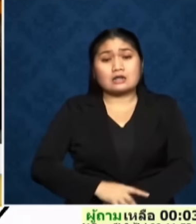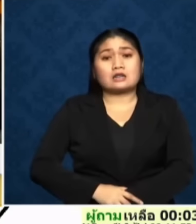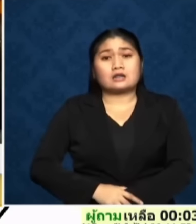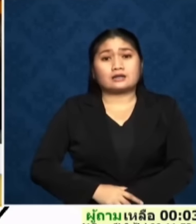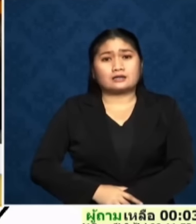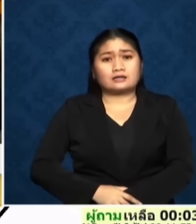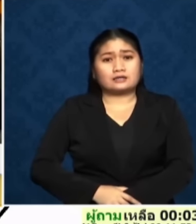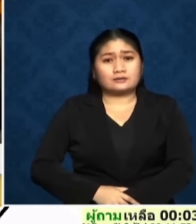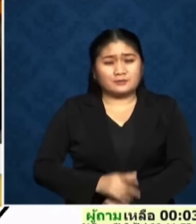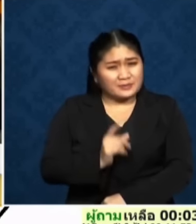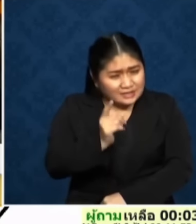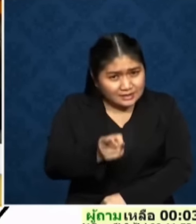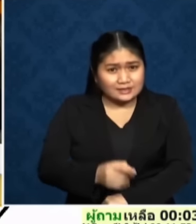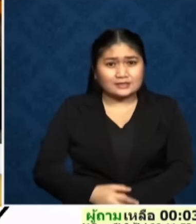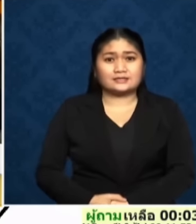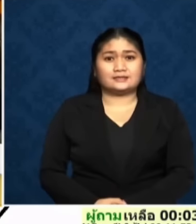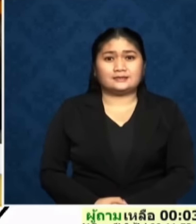ย่างนั้นจริง